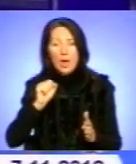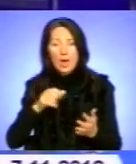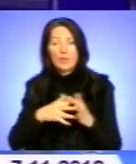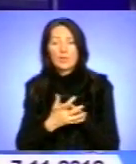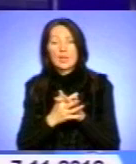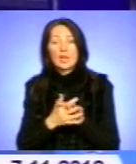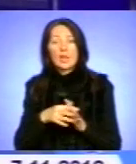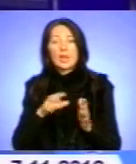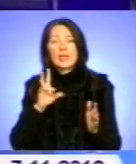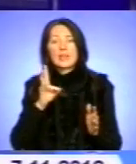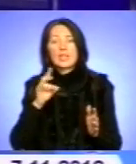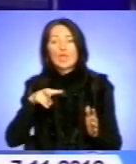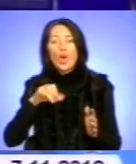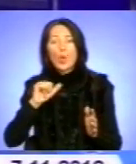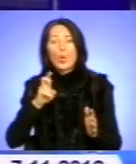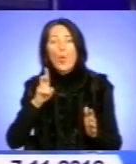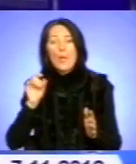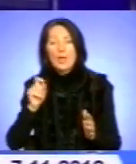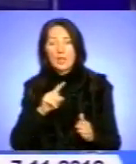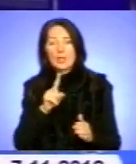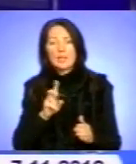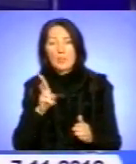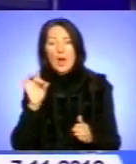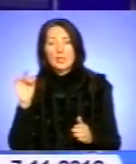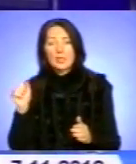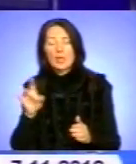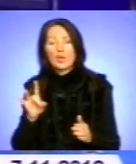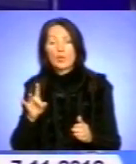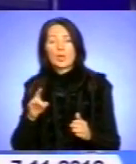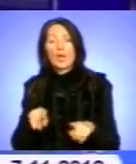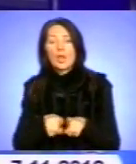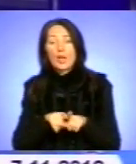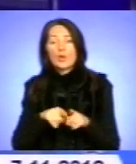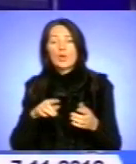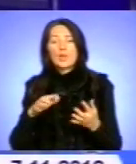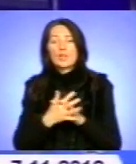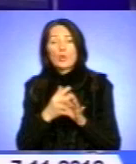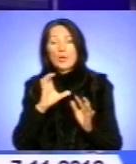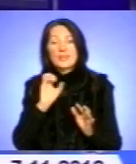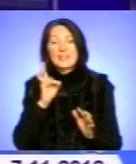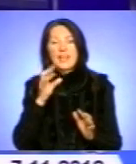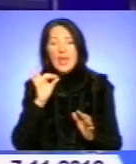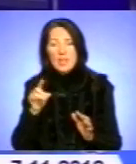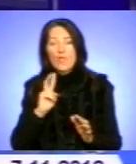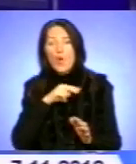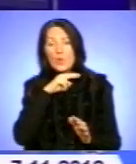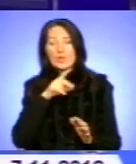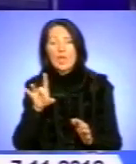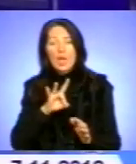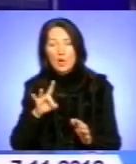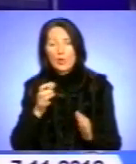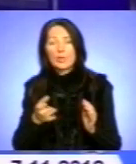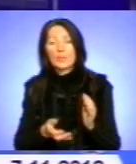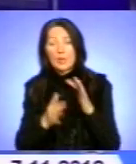Баразького району, а також 200-річна Ценівська смерека, яка росте у селі Ценів Козівського району. Усі дерева, які внесені